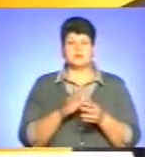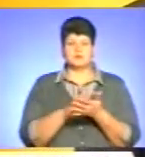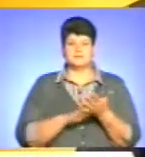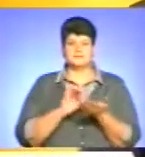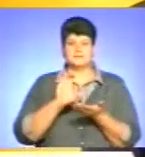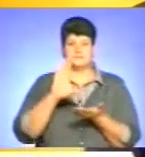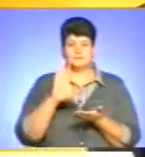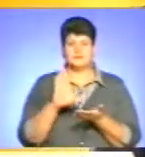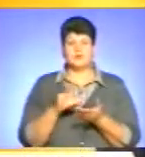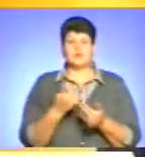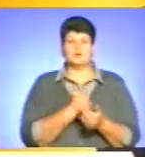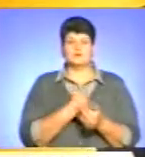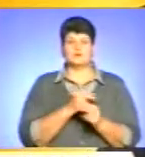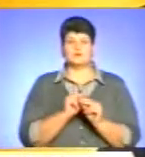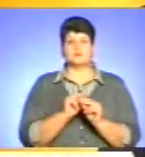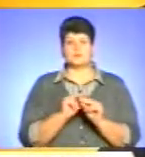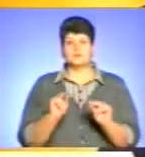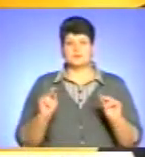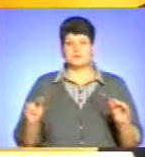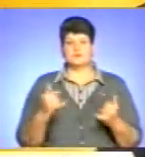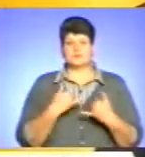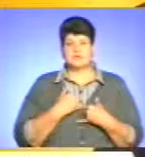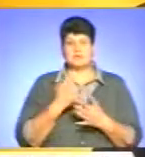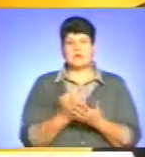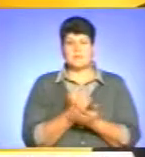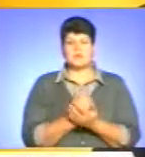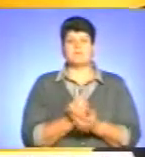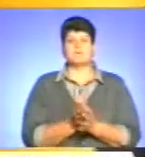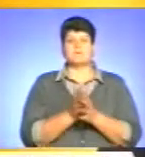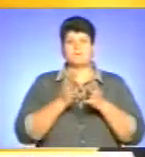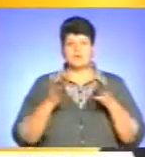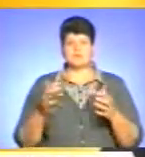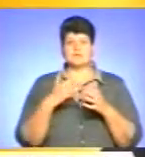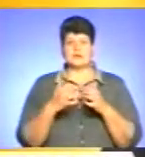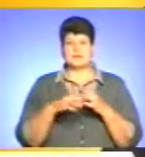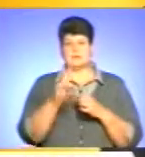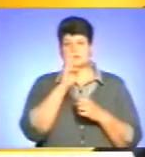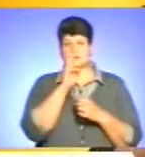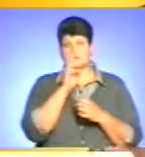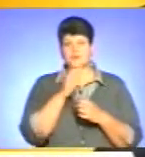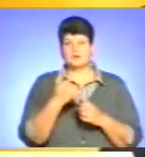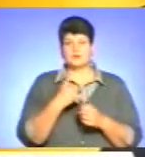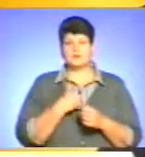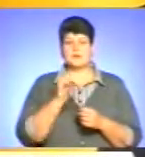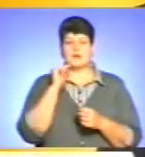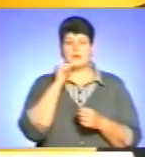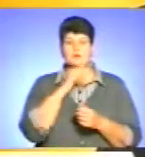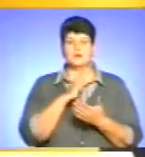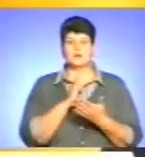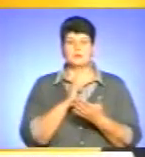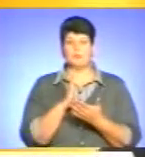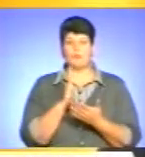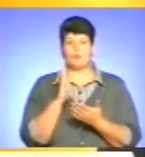звісно, щоб учитель у нас зарабатував більше, тому що середня зарплата у нас зараз в економіці буде